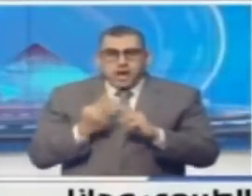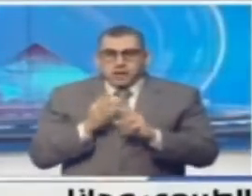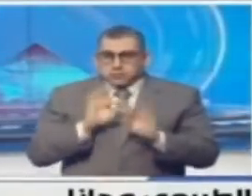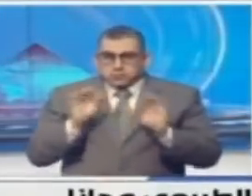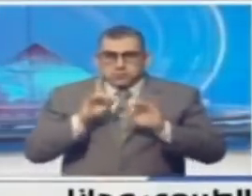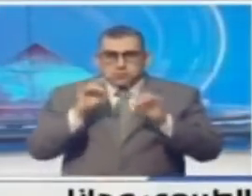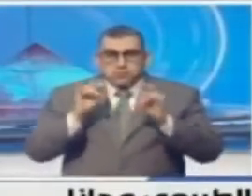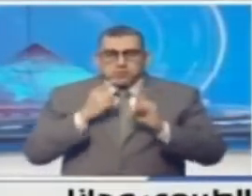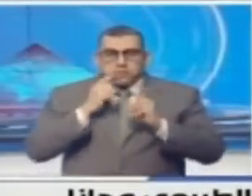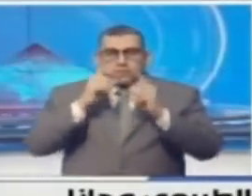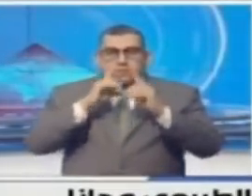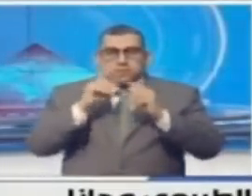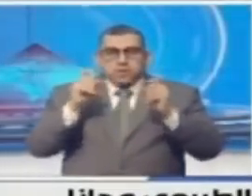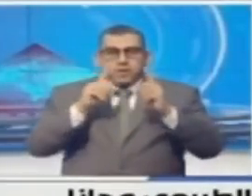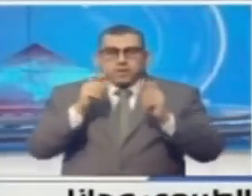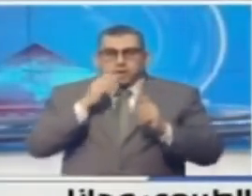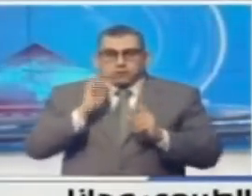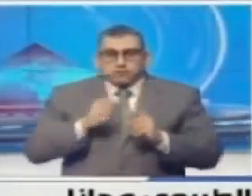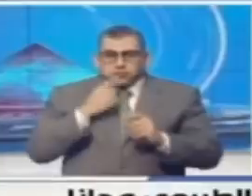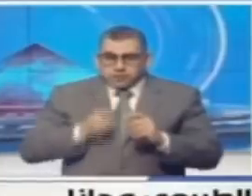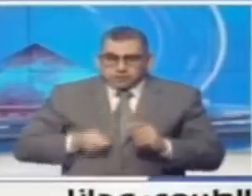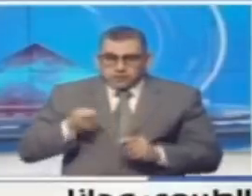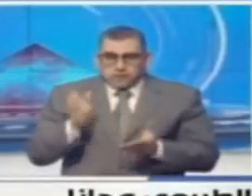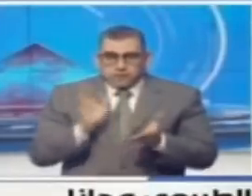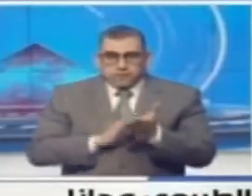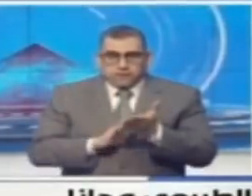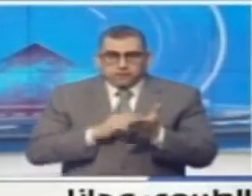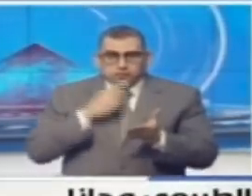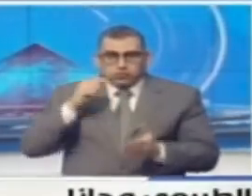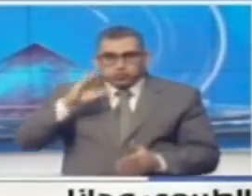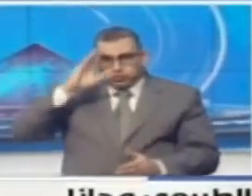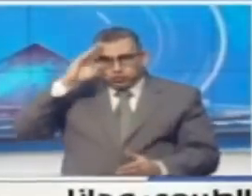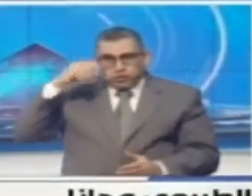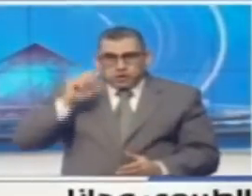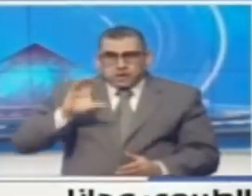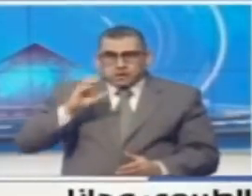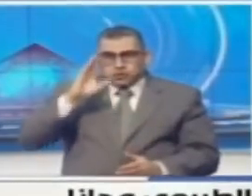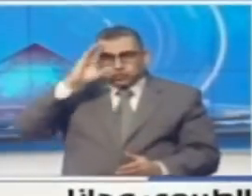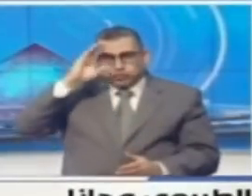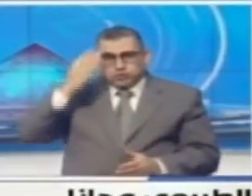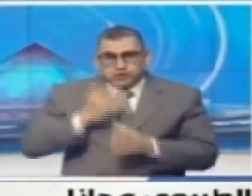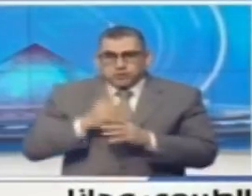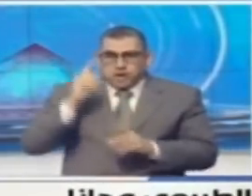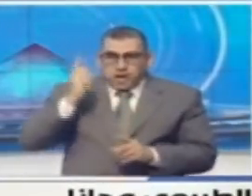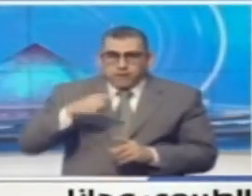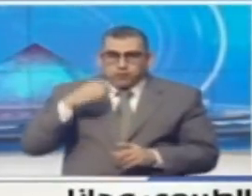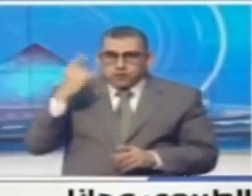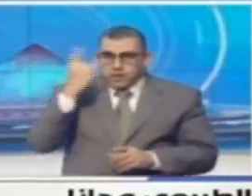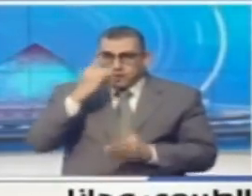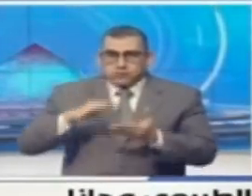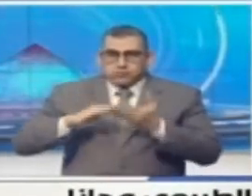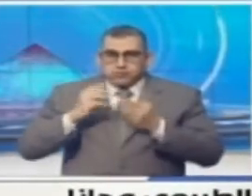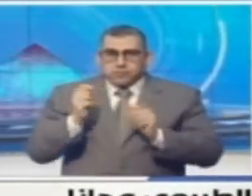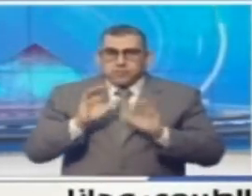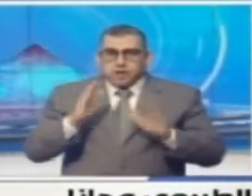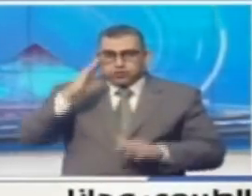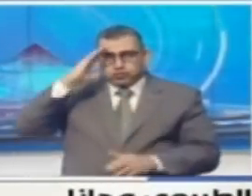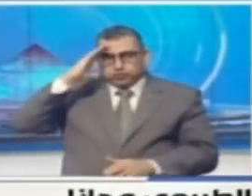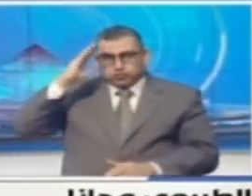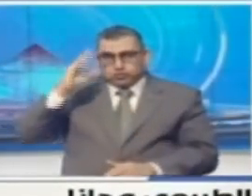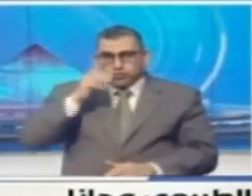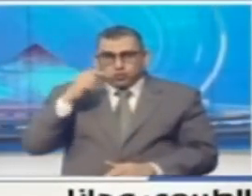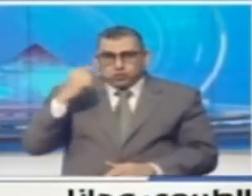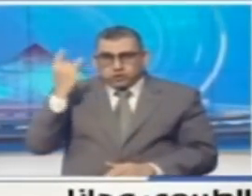وما فيش اي حاجة دفعناها للعربية. اشكر سيادة الرئيس اللي هو ايه وجه وزارة الداخلية على المبادرة دي.